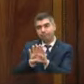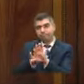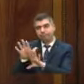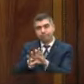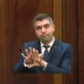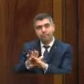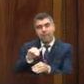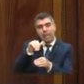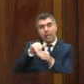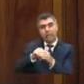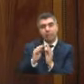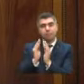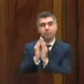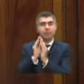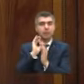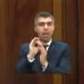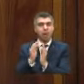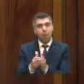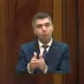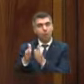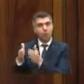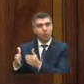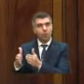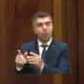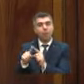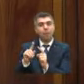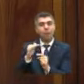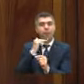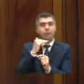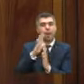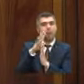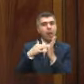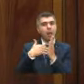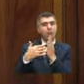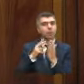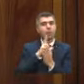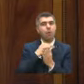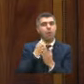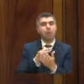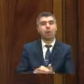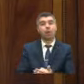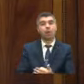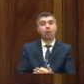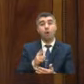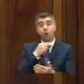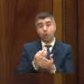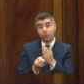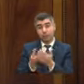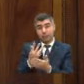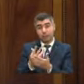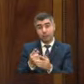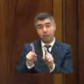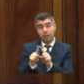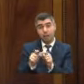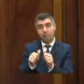أحزاب الأغلبية المتناطرة لتسريع تنفيذ البرنامج الحكومي، جعلتم الحكومة الجديدة لا تعيش الشتات السياسي